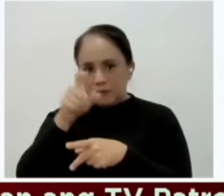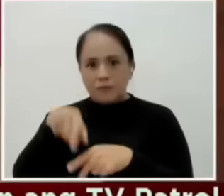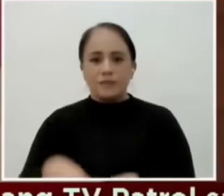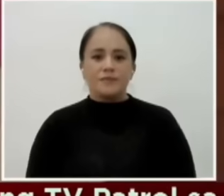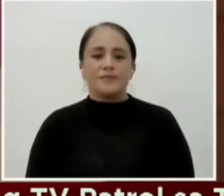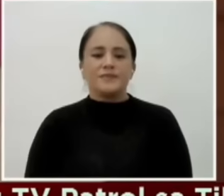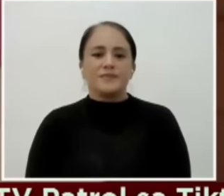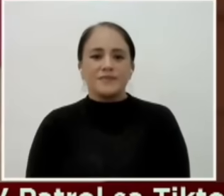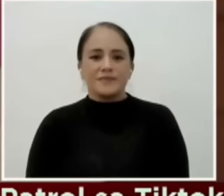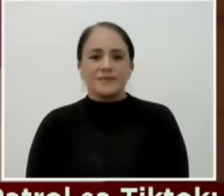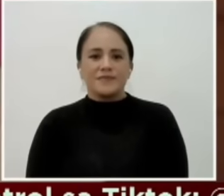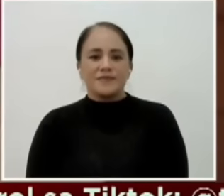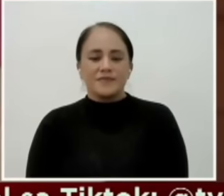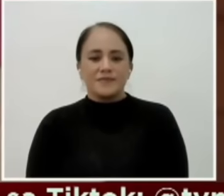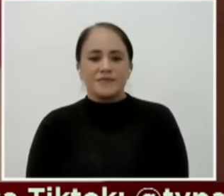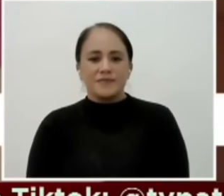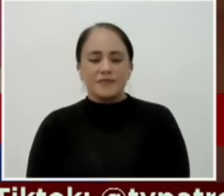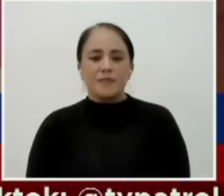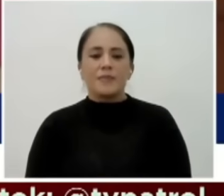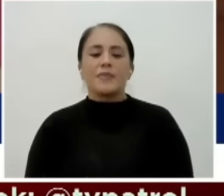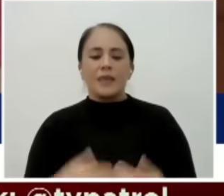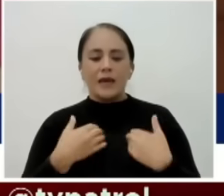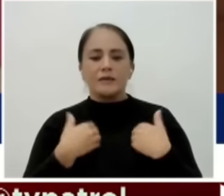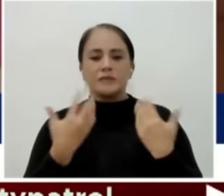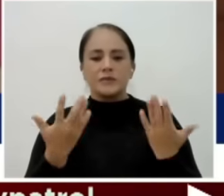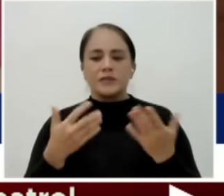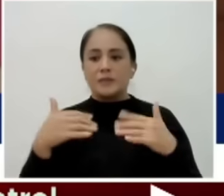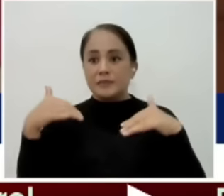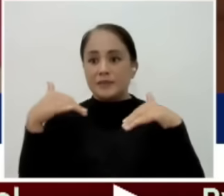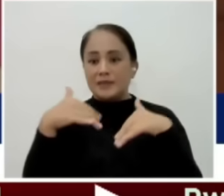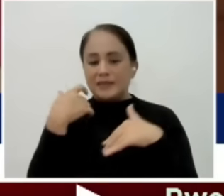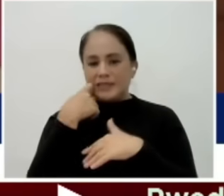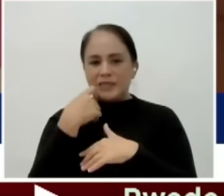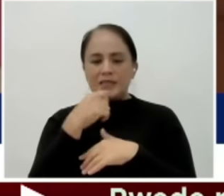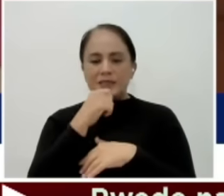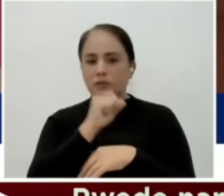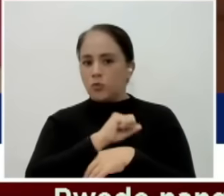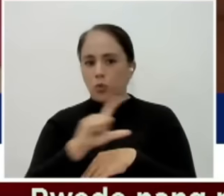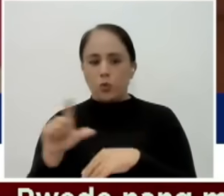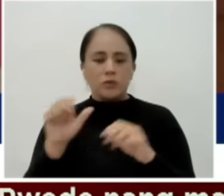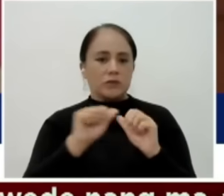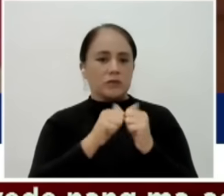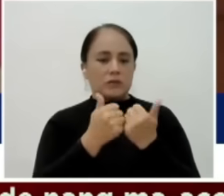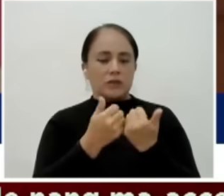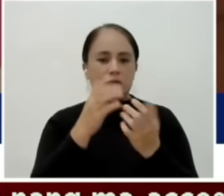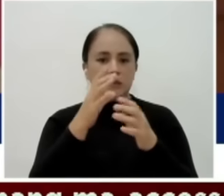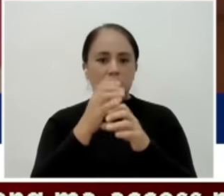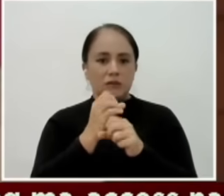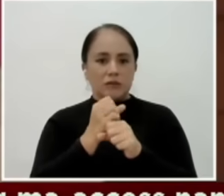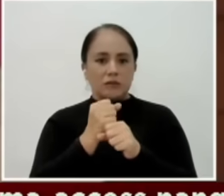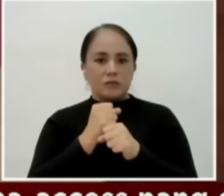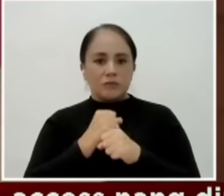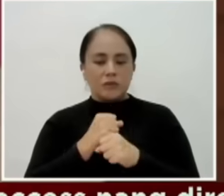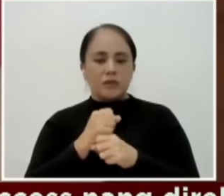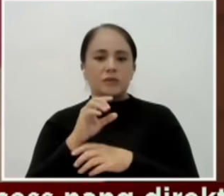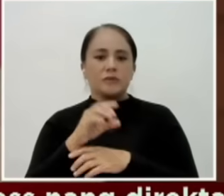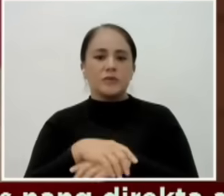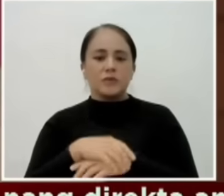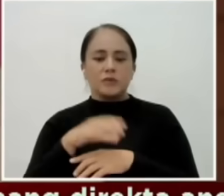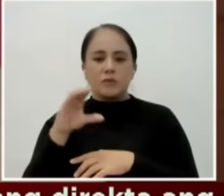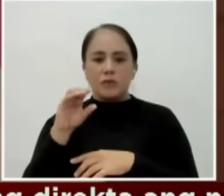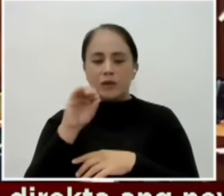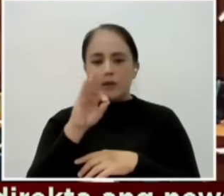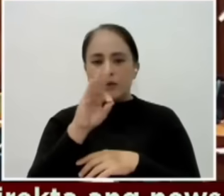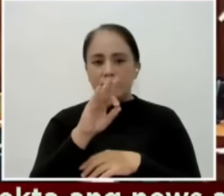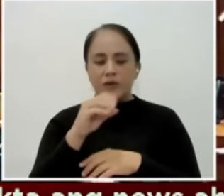Lumabas rin, kabayan, sa pagdinig na hindi pa lahat ng ahensya nakatanggap ng confidential at intelligence funds noong 2021